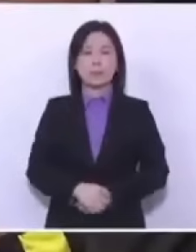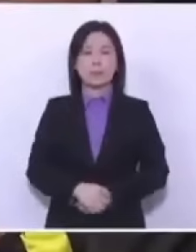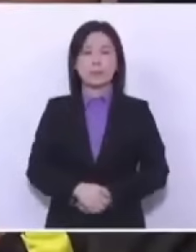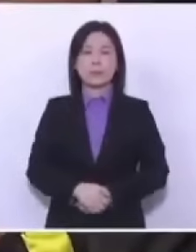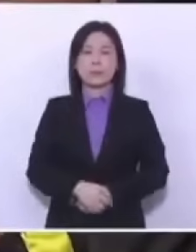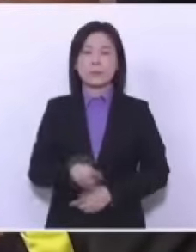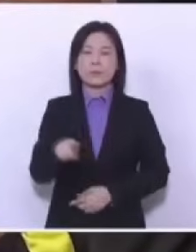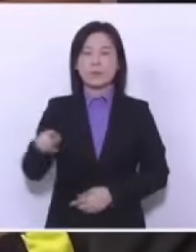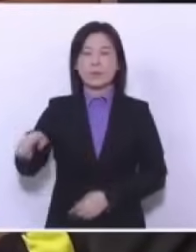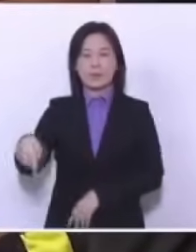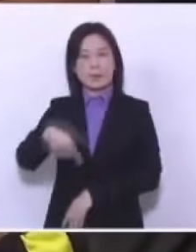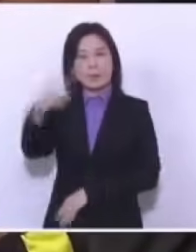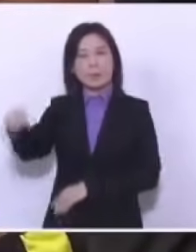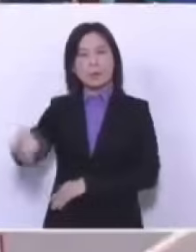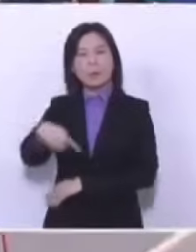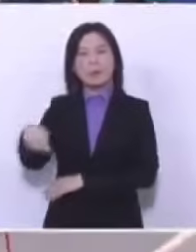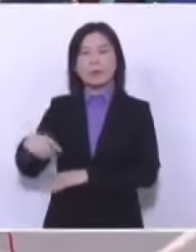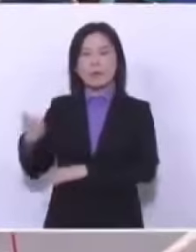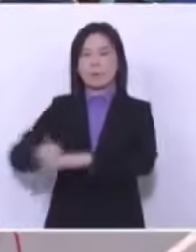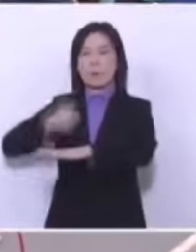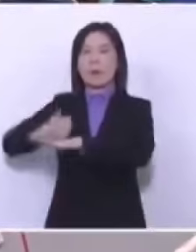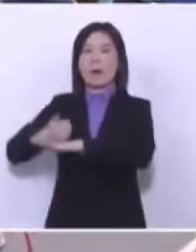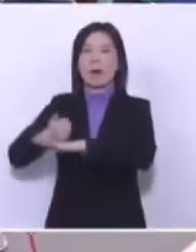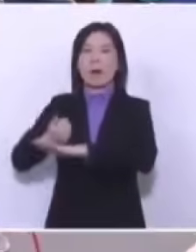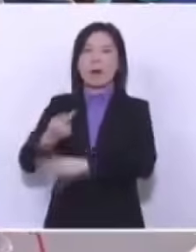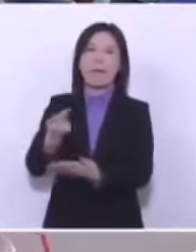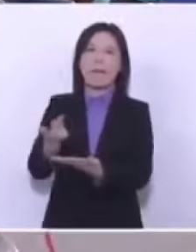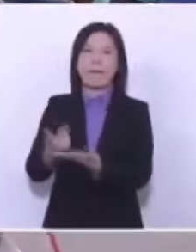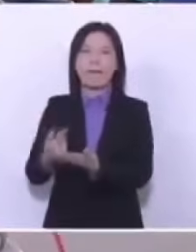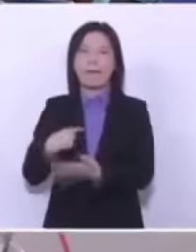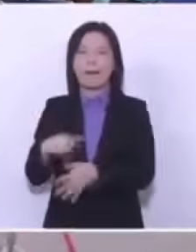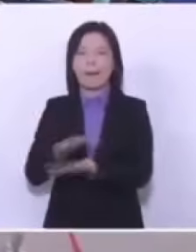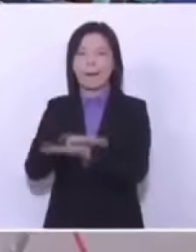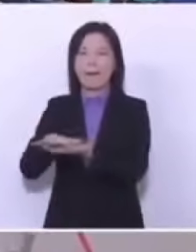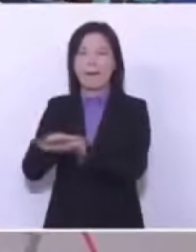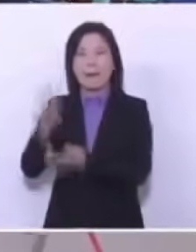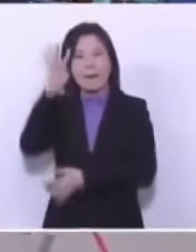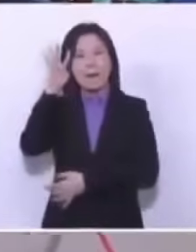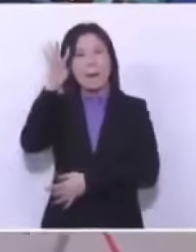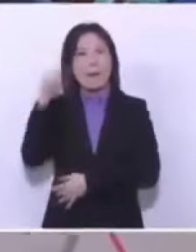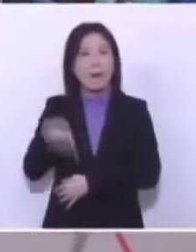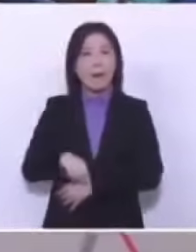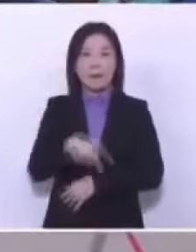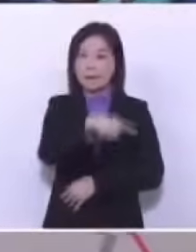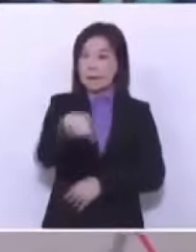完全执政下的全面失控，这是你们想要的政府吗？